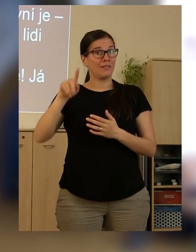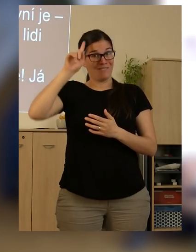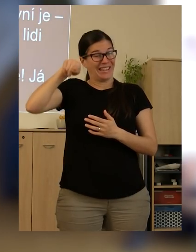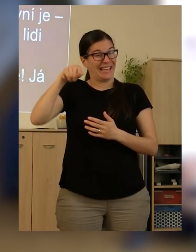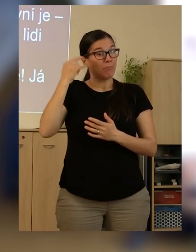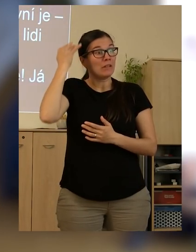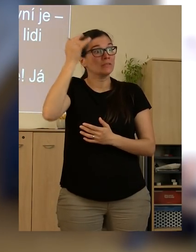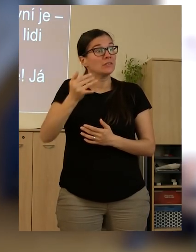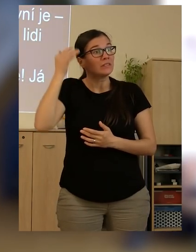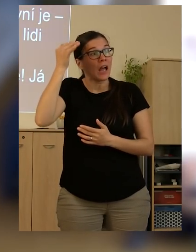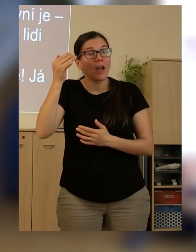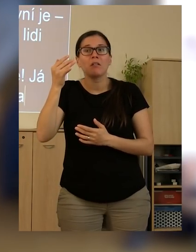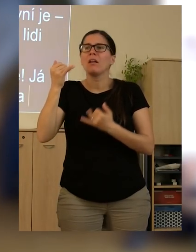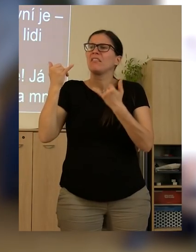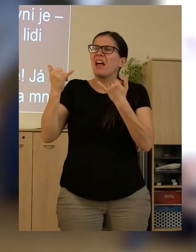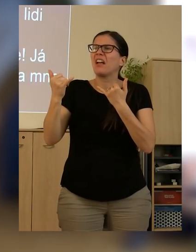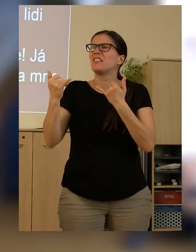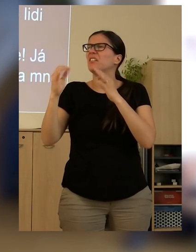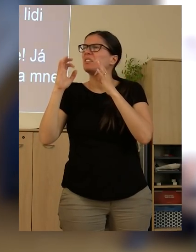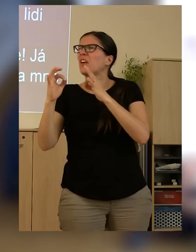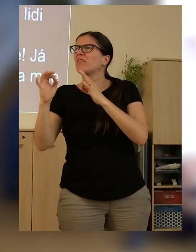Tadylens někdo na mě jde prostě s klackem.